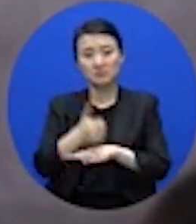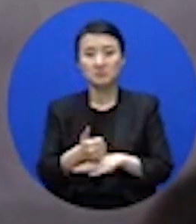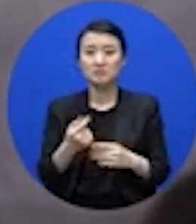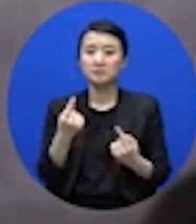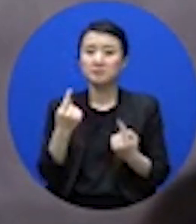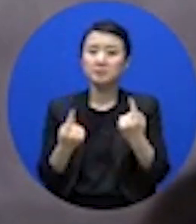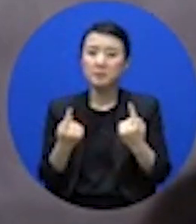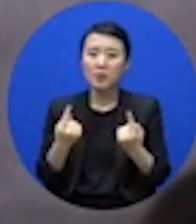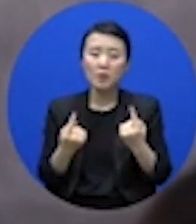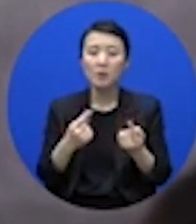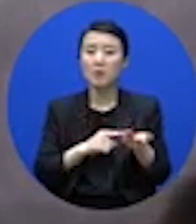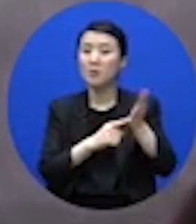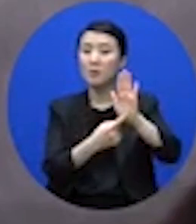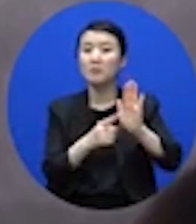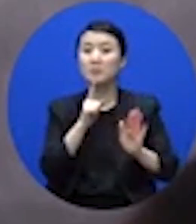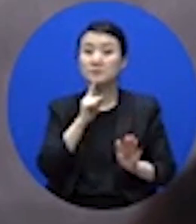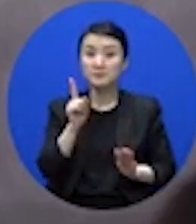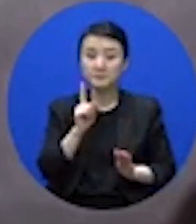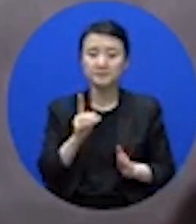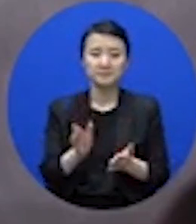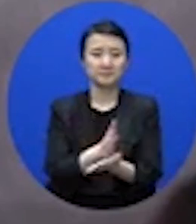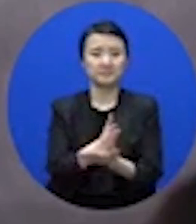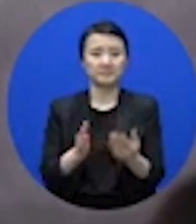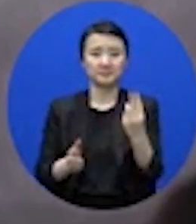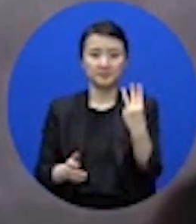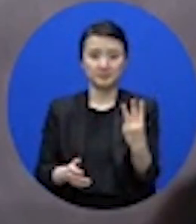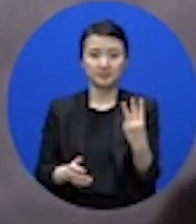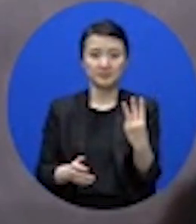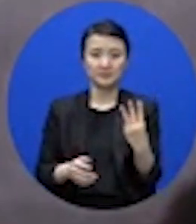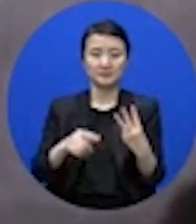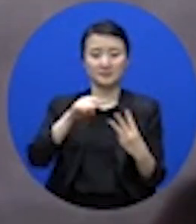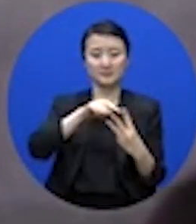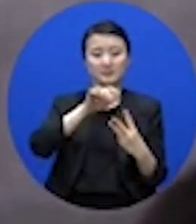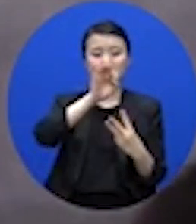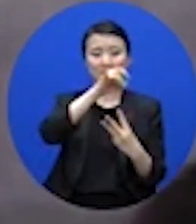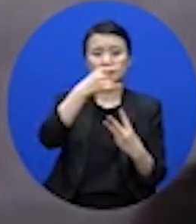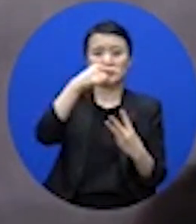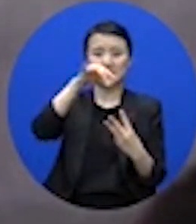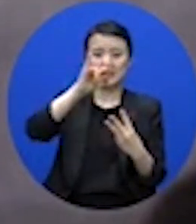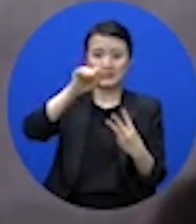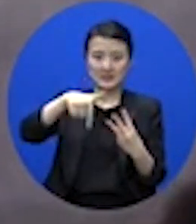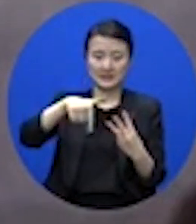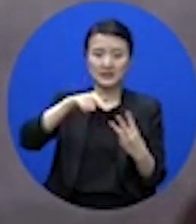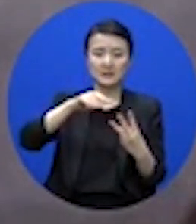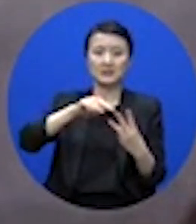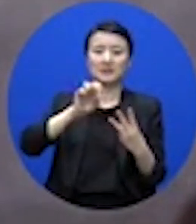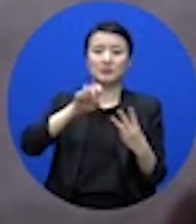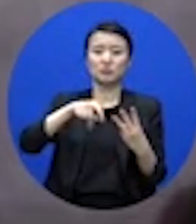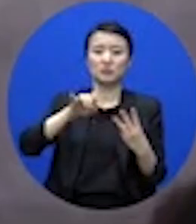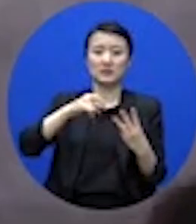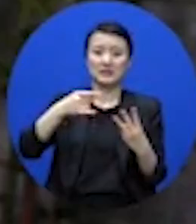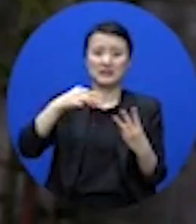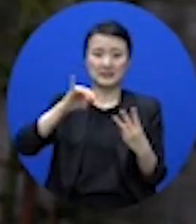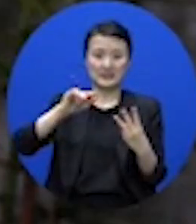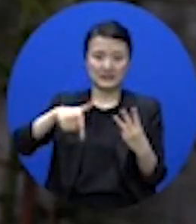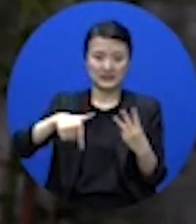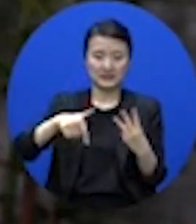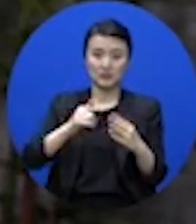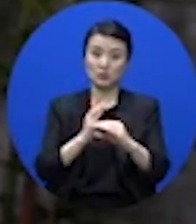크게 세 가지로 나누어져 있다고 해요. 자, 의식과 무의식 크게 그 사이에